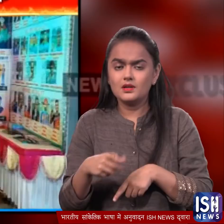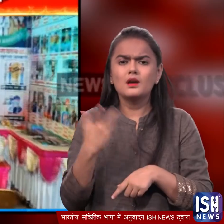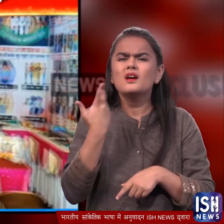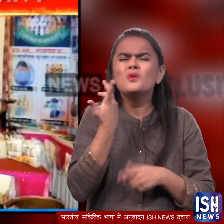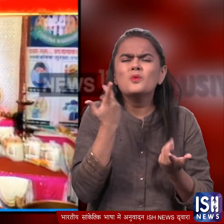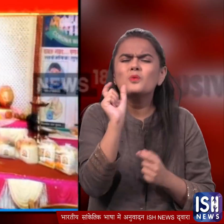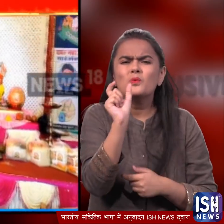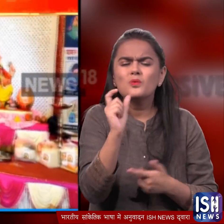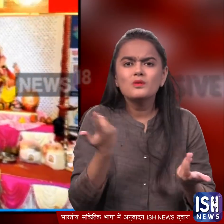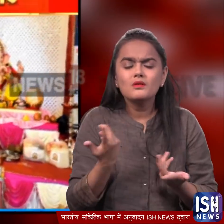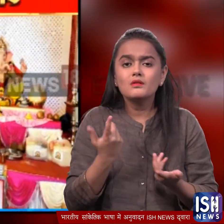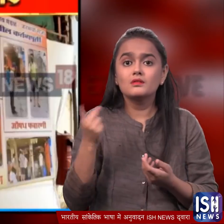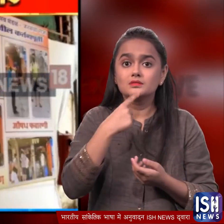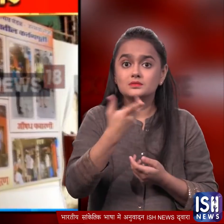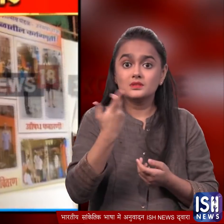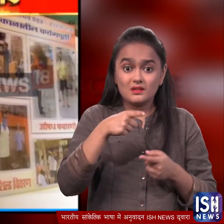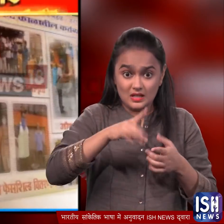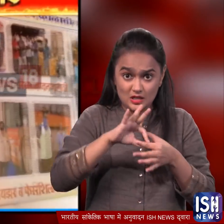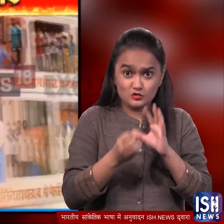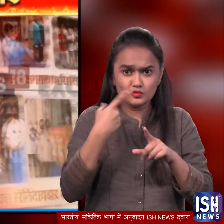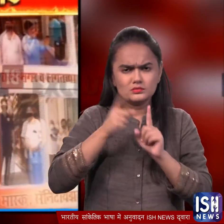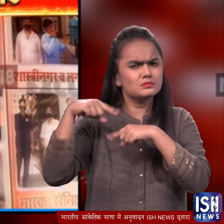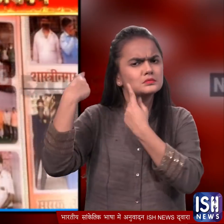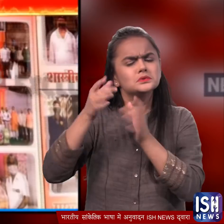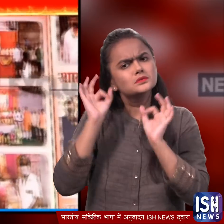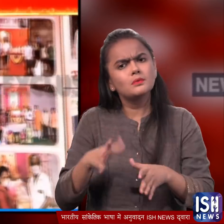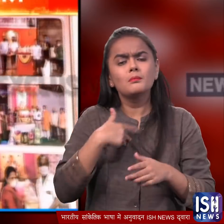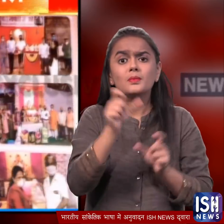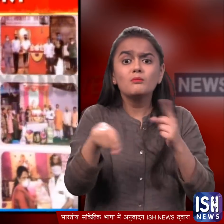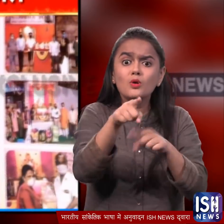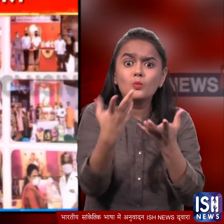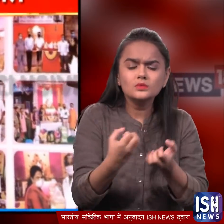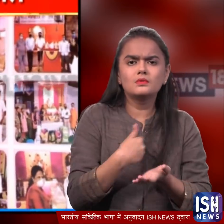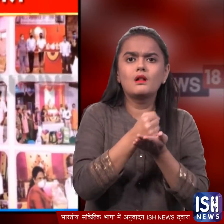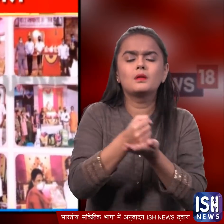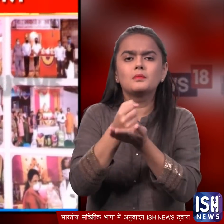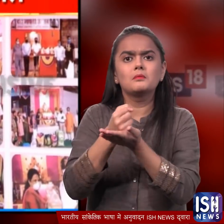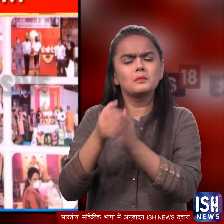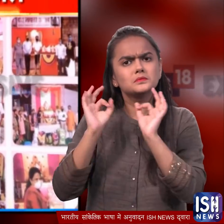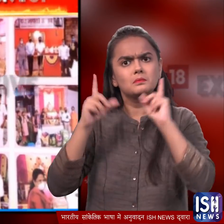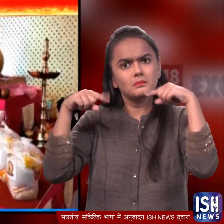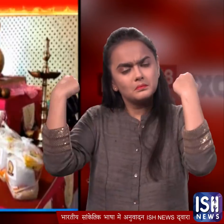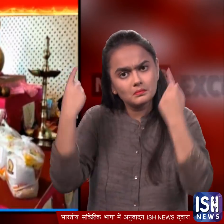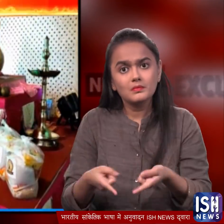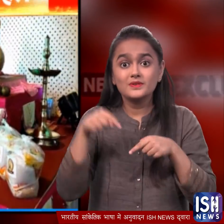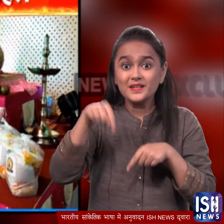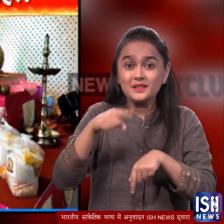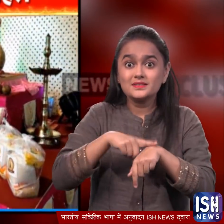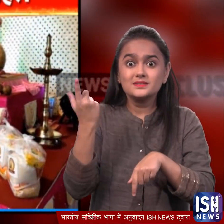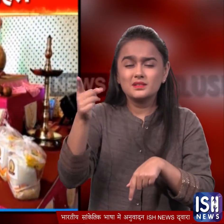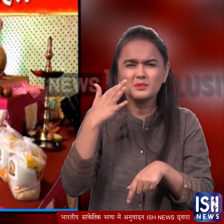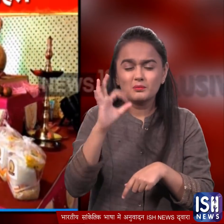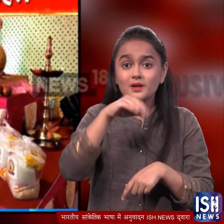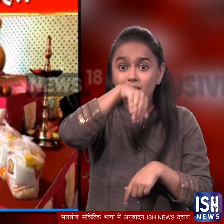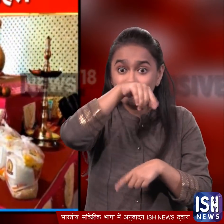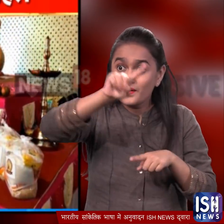हैं। इसकी एक खास वजह बताई गई। दावा किया गया कि ये संस्था कई सालों से इसी तरह से लोगों की मदद करती रही है। इस बार उन्होंने खास